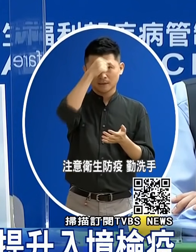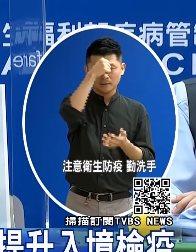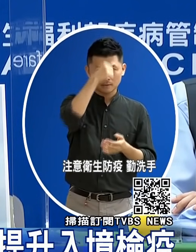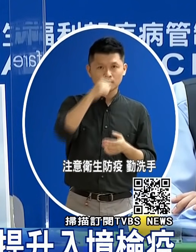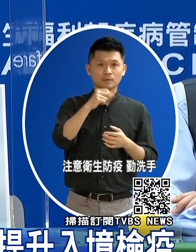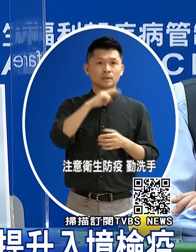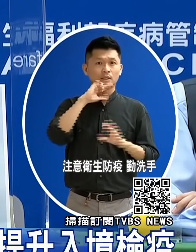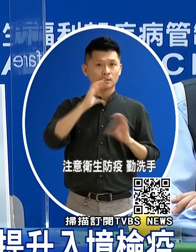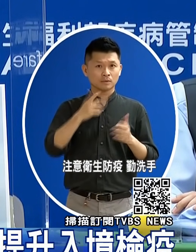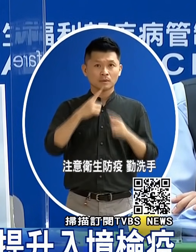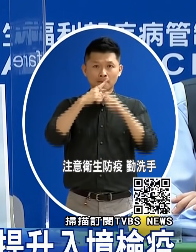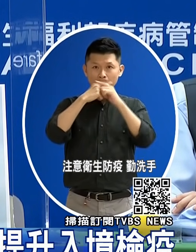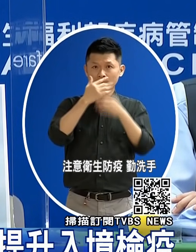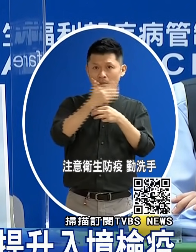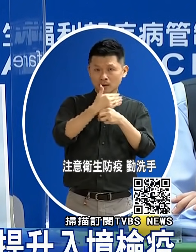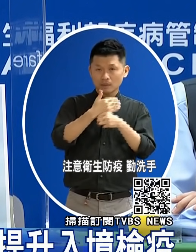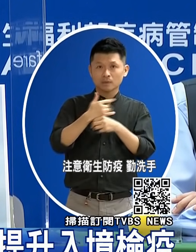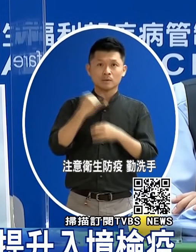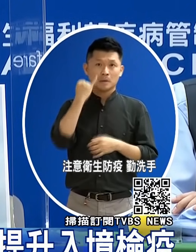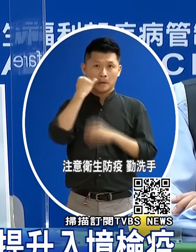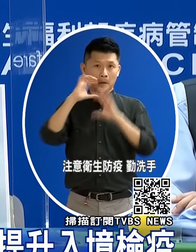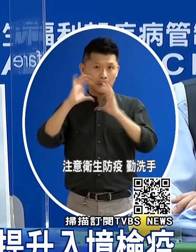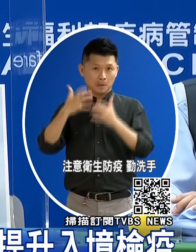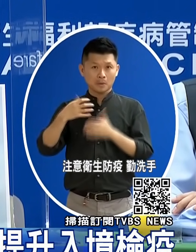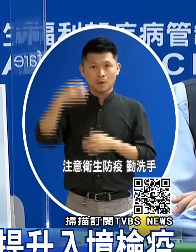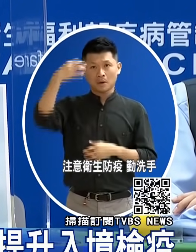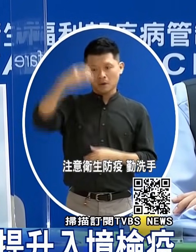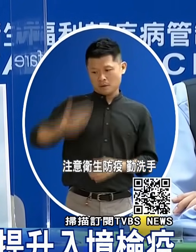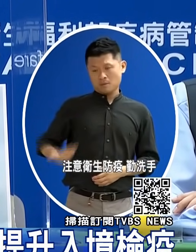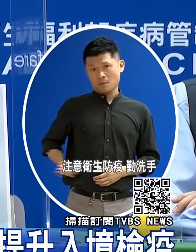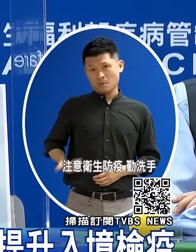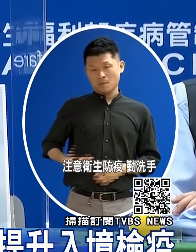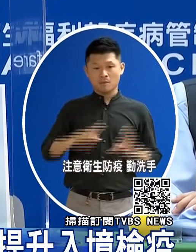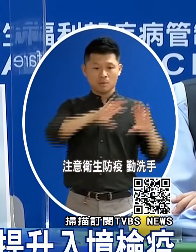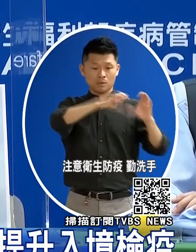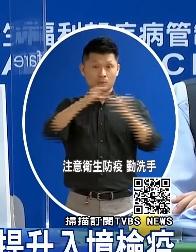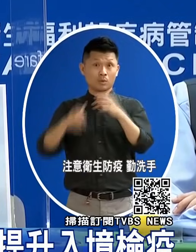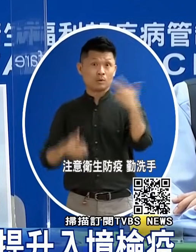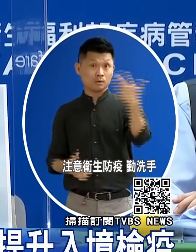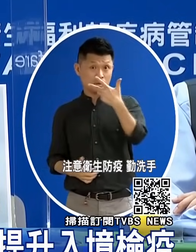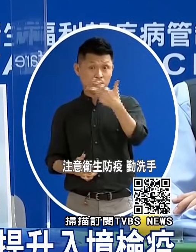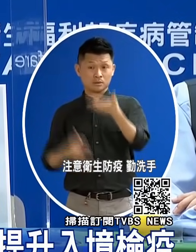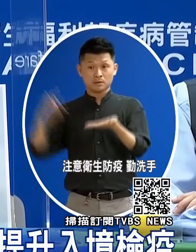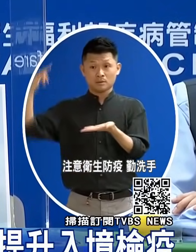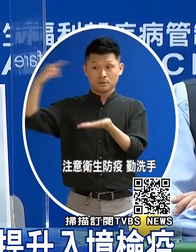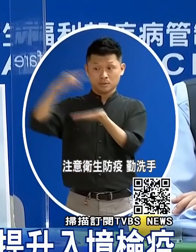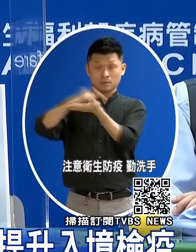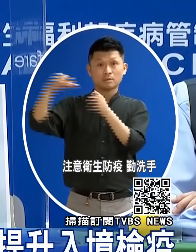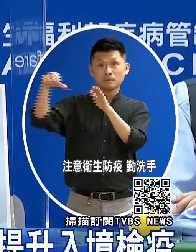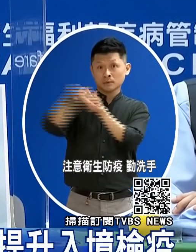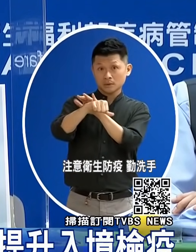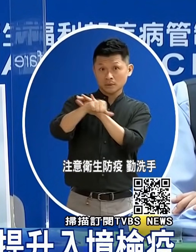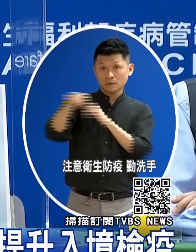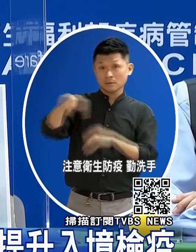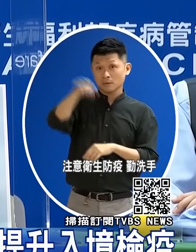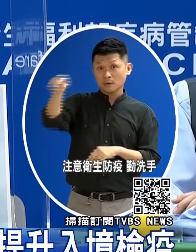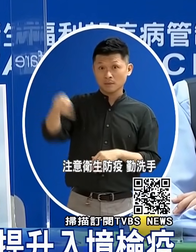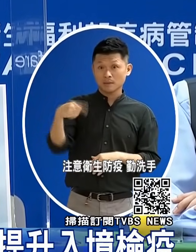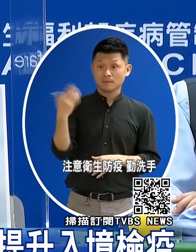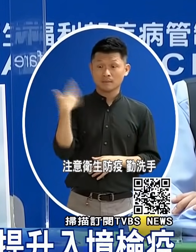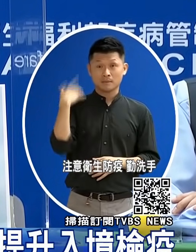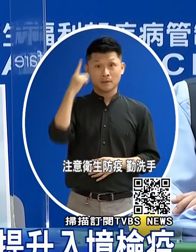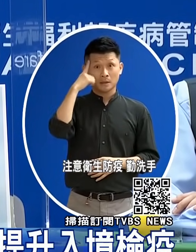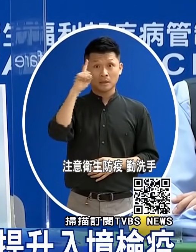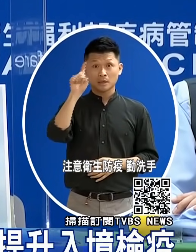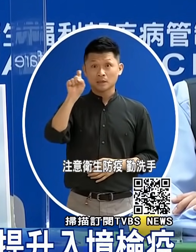印度、英国、秘鲁、以色列、印尼及孟加拉等七国，那入境的旅客，换句话说，他过去有